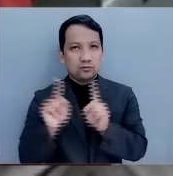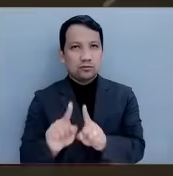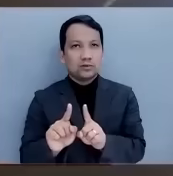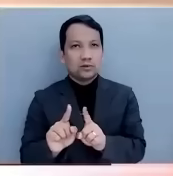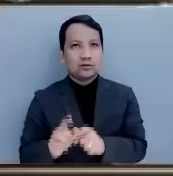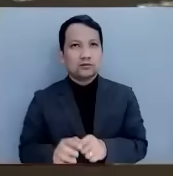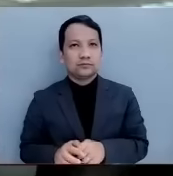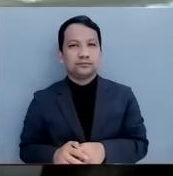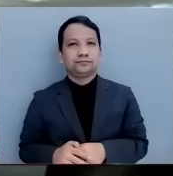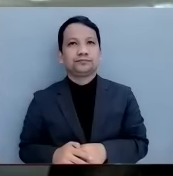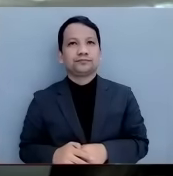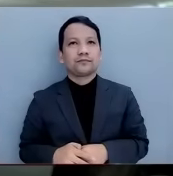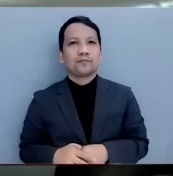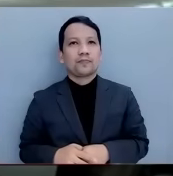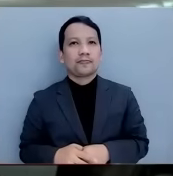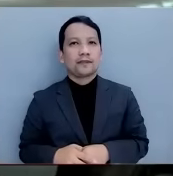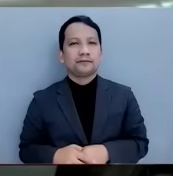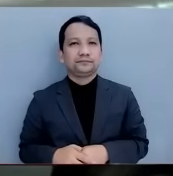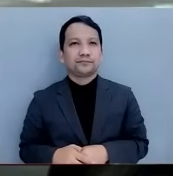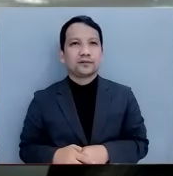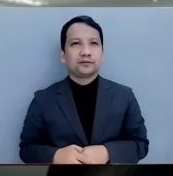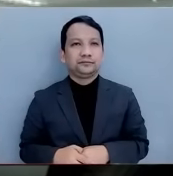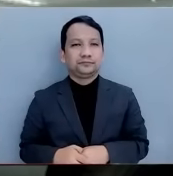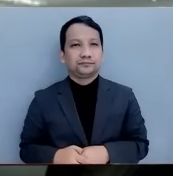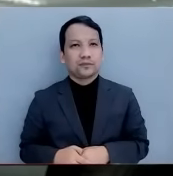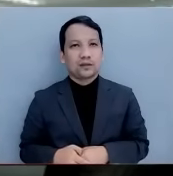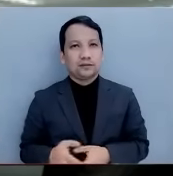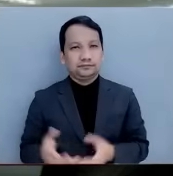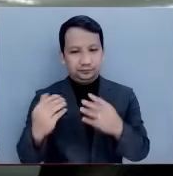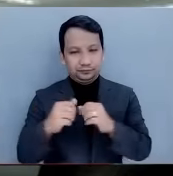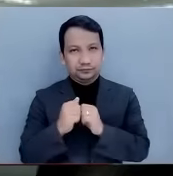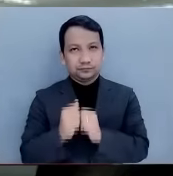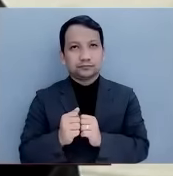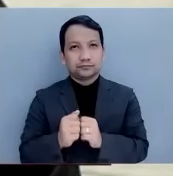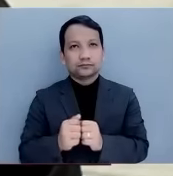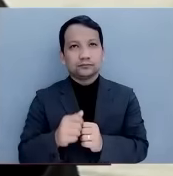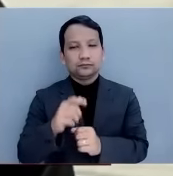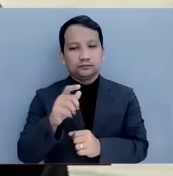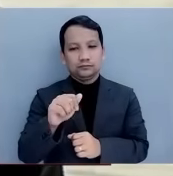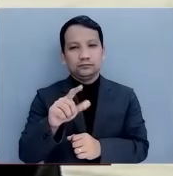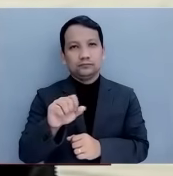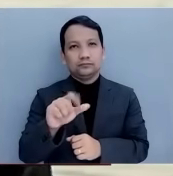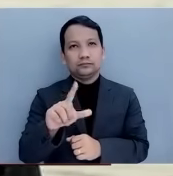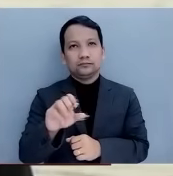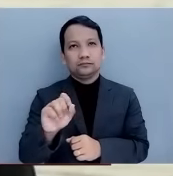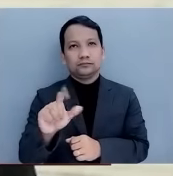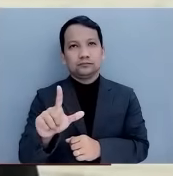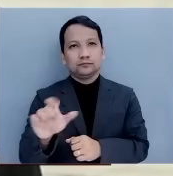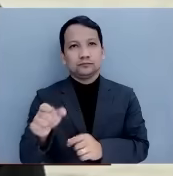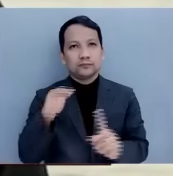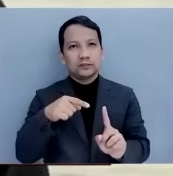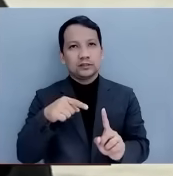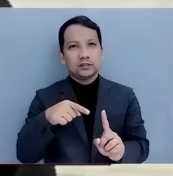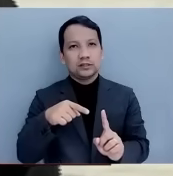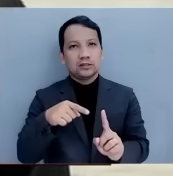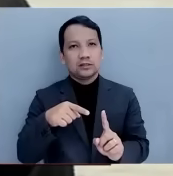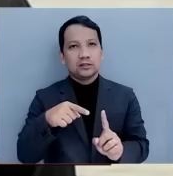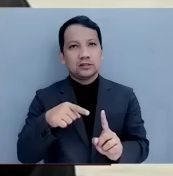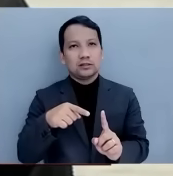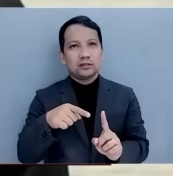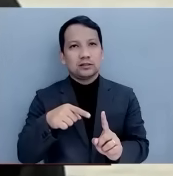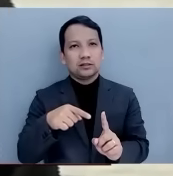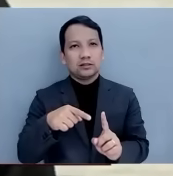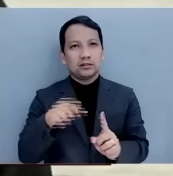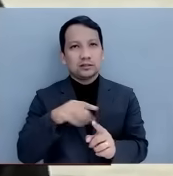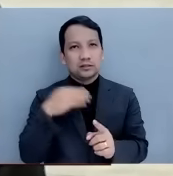sessions. Okay mga kapatid, kasama natin ngayon si Miss Ashley Season. Kilala rin bilang daughter drift